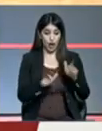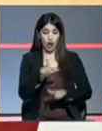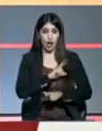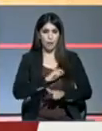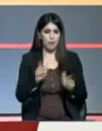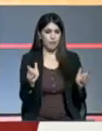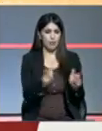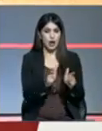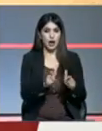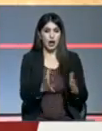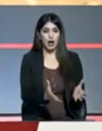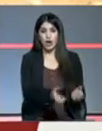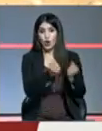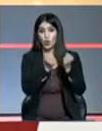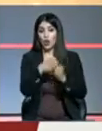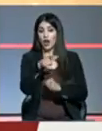الاخرى